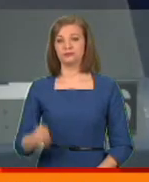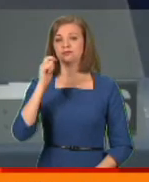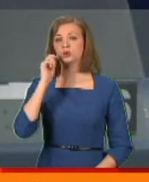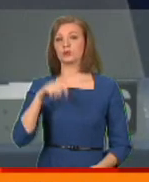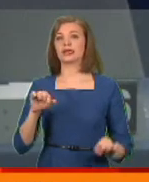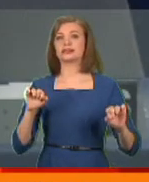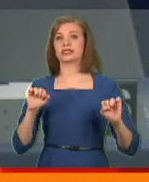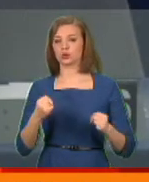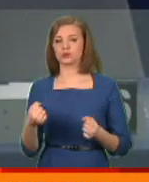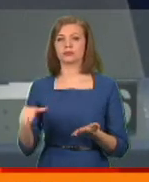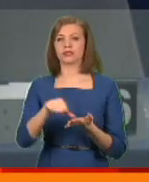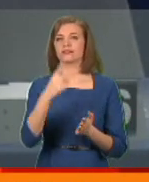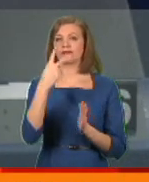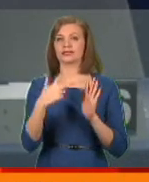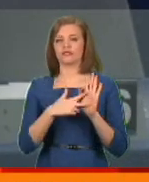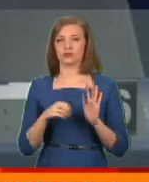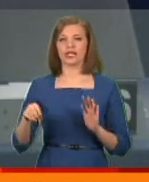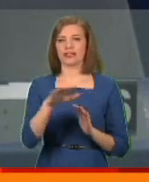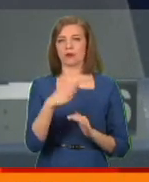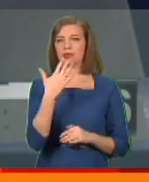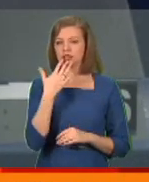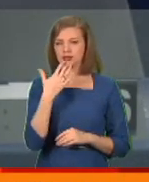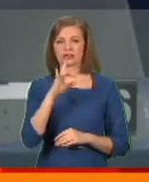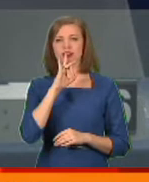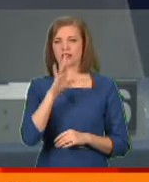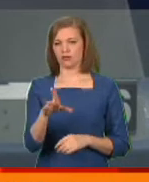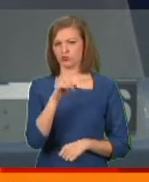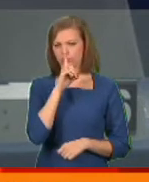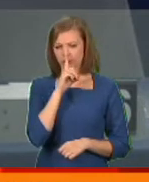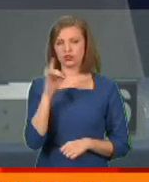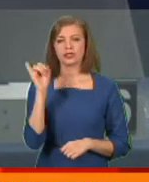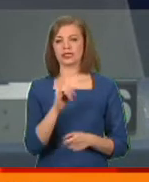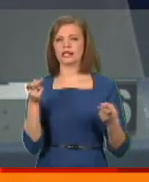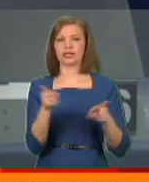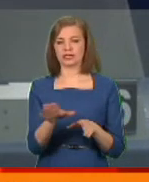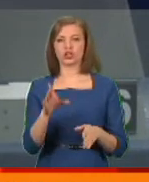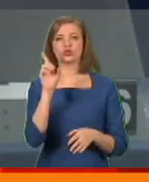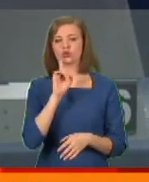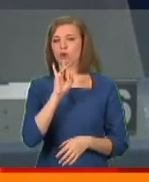Українські друзі, представники 28 європейських націй не стануть мовчати і не залишать вас,